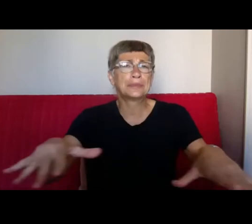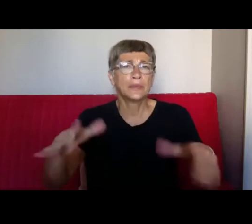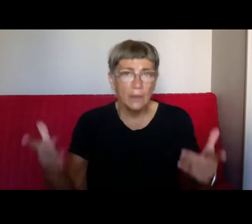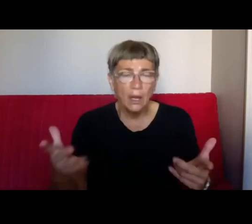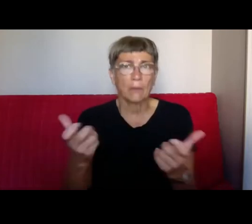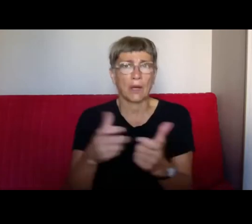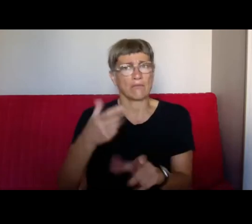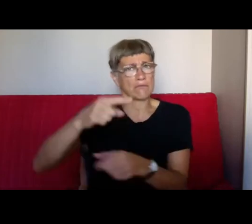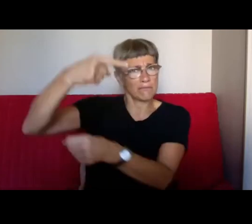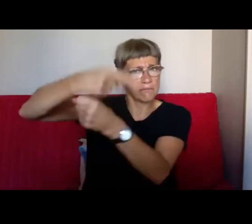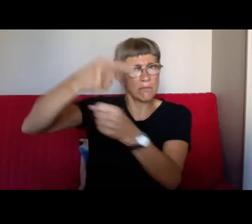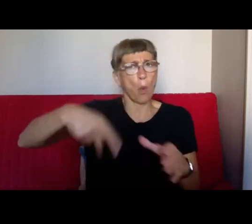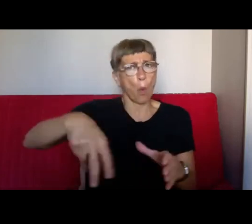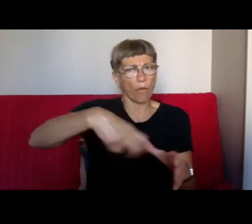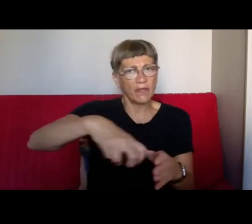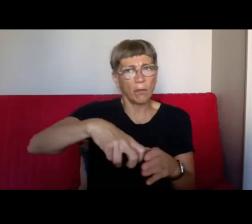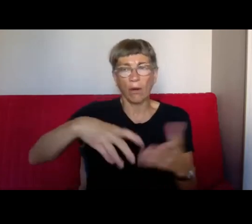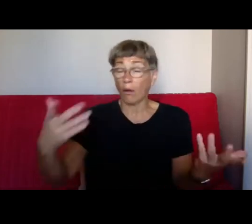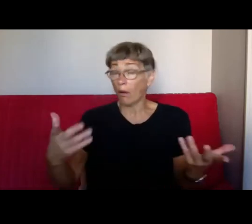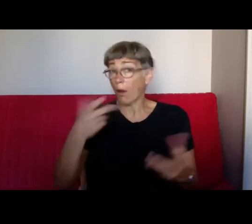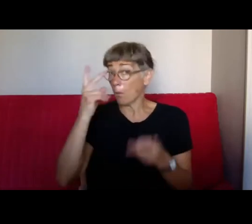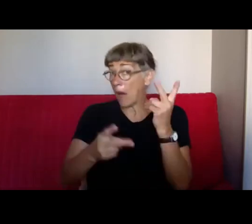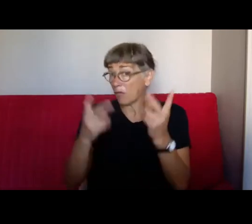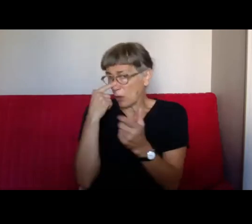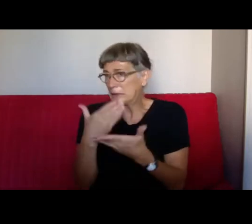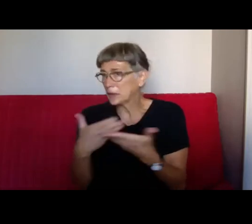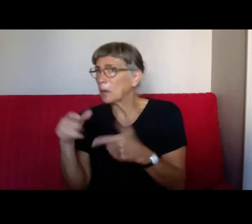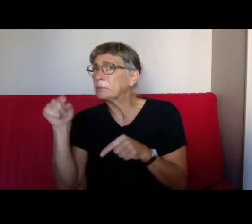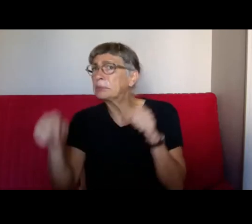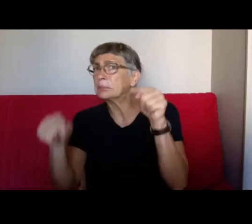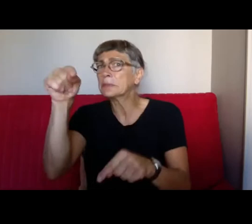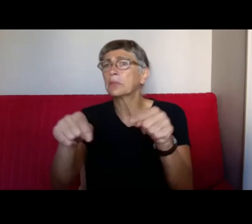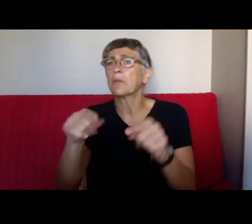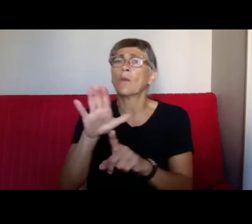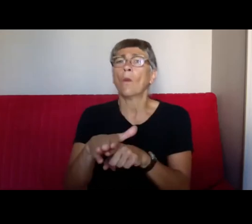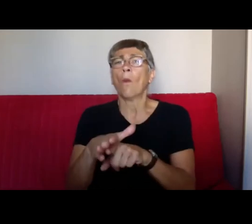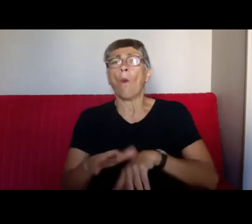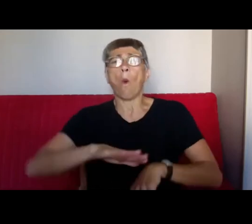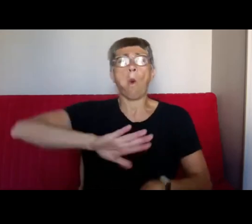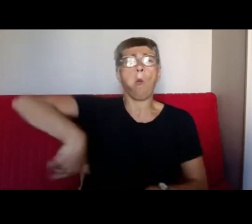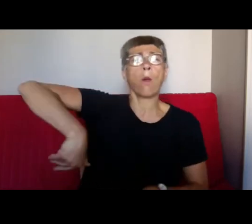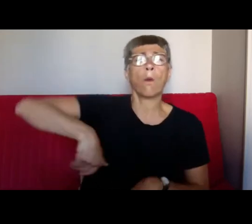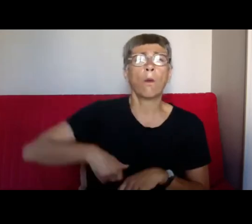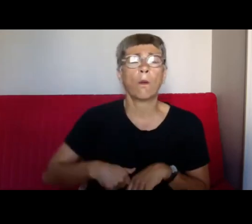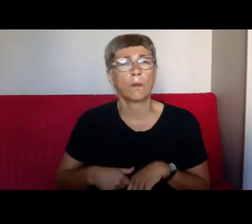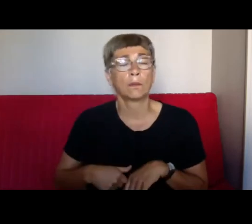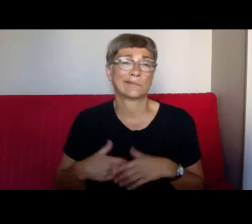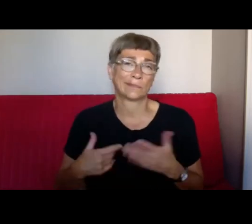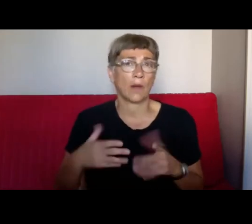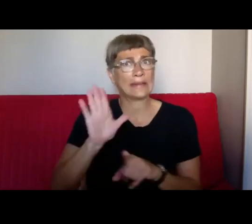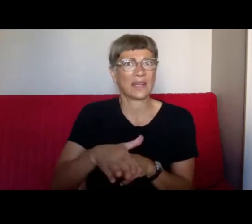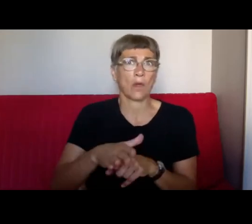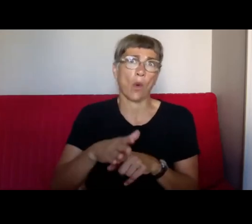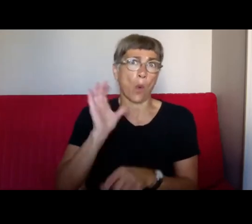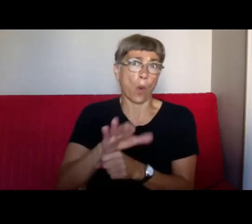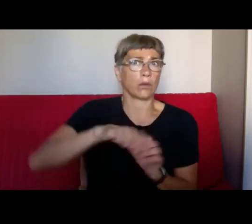confinement, ont balayé d'une certaine manière, dans certains cas, la non-discrimination à l'égard des personnes handicapées. Plus vulnérables